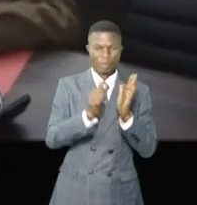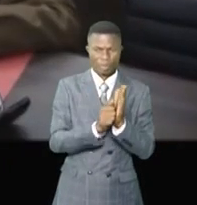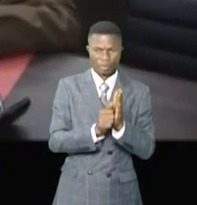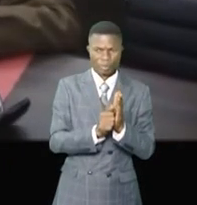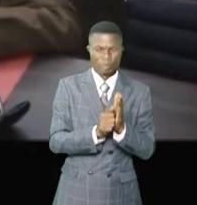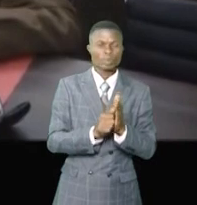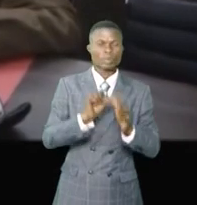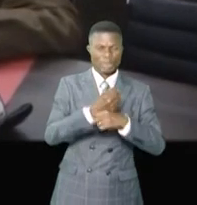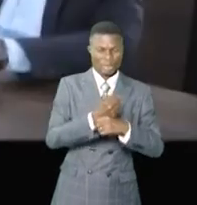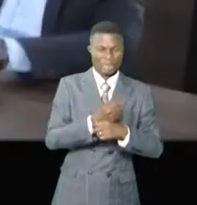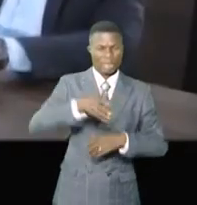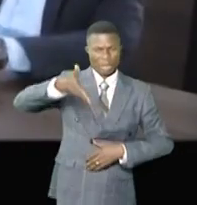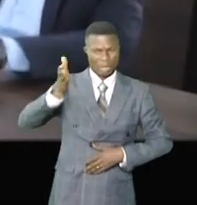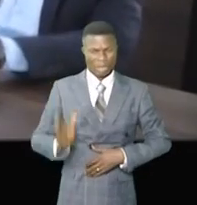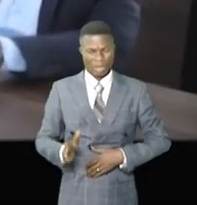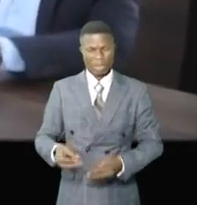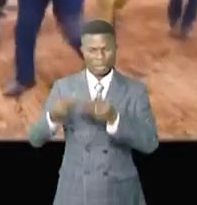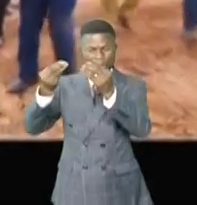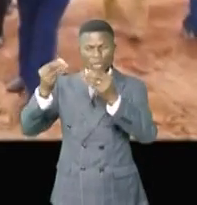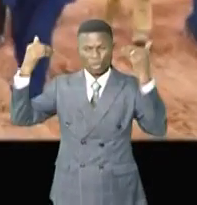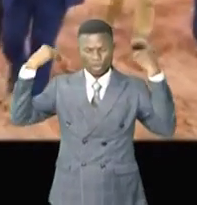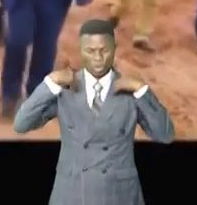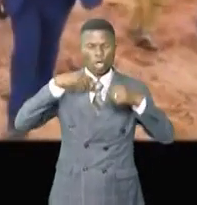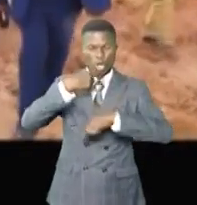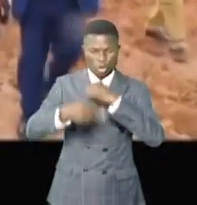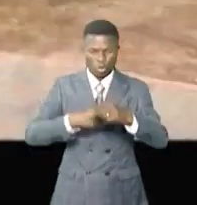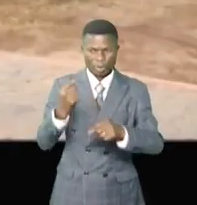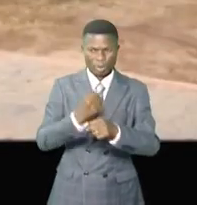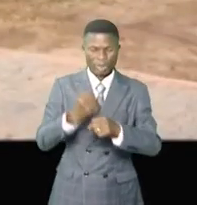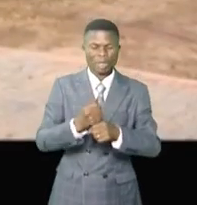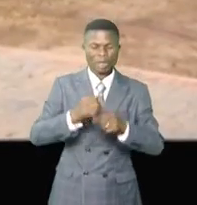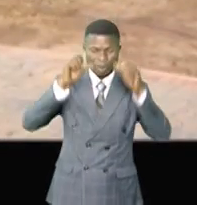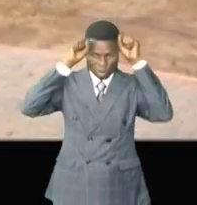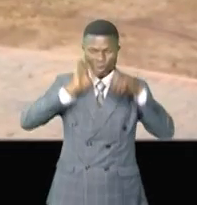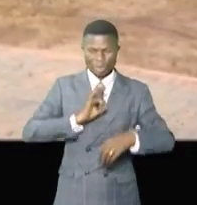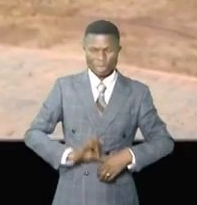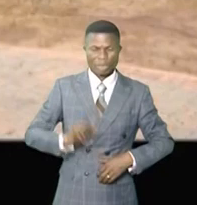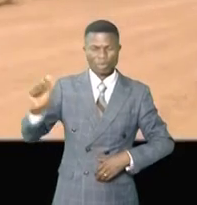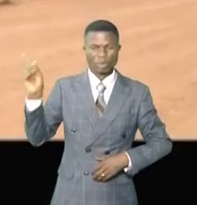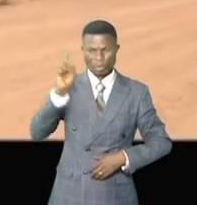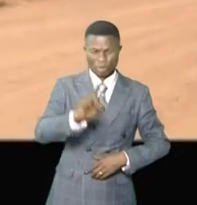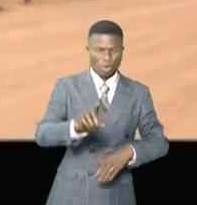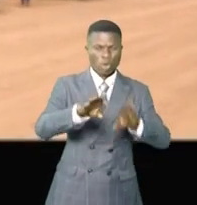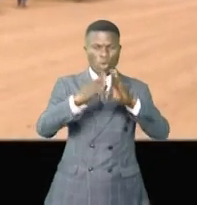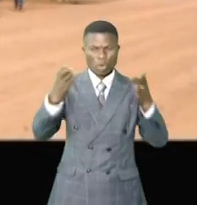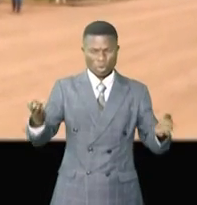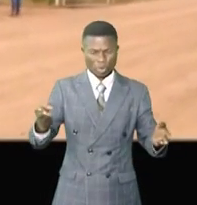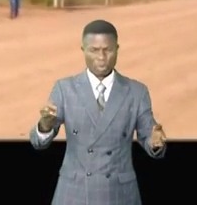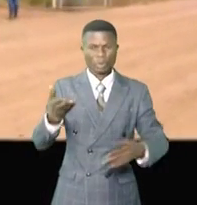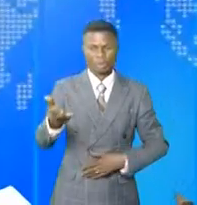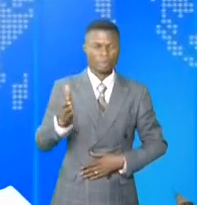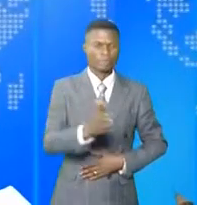par ses experts à sa hiérarchie pour l'inauguration par le chef de l'État, Félix-Antoine Tshisekedi Tshilombo.